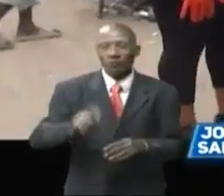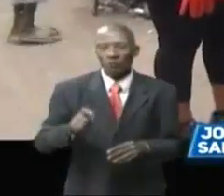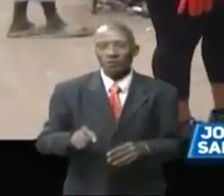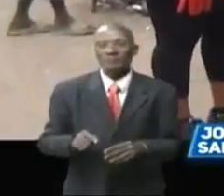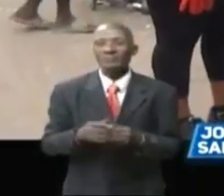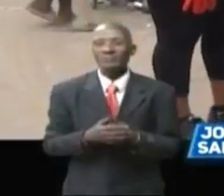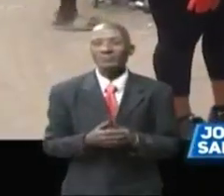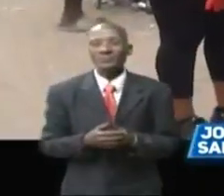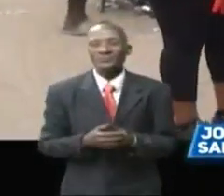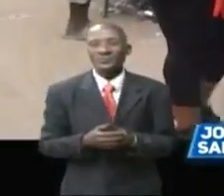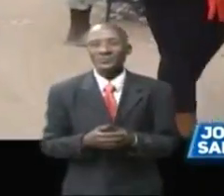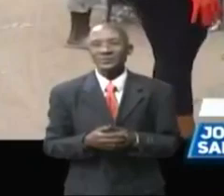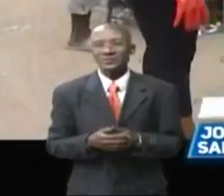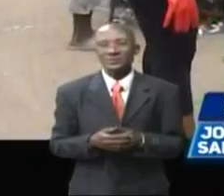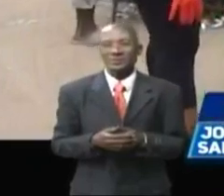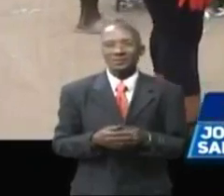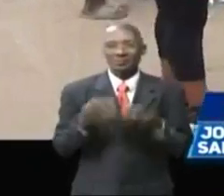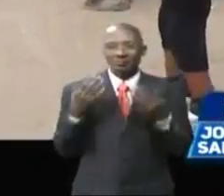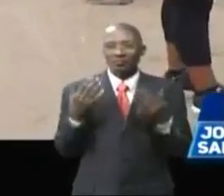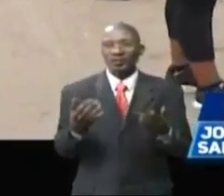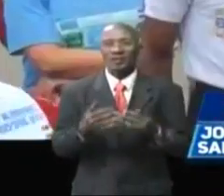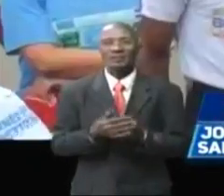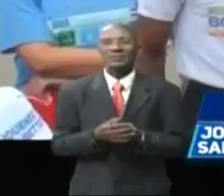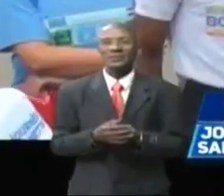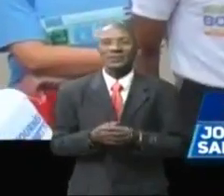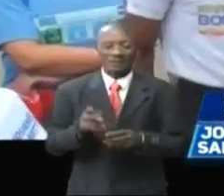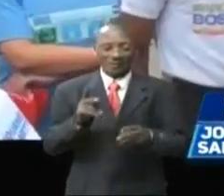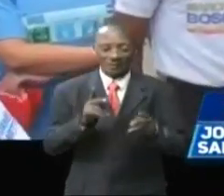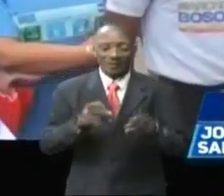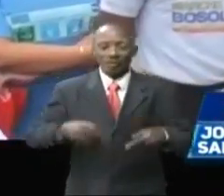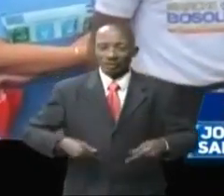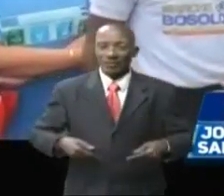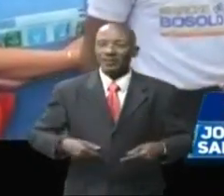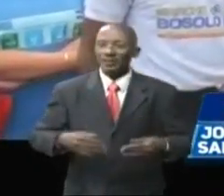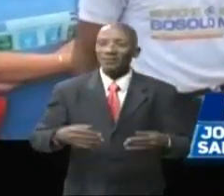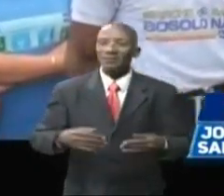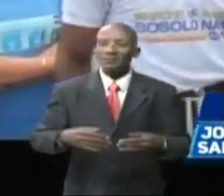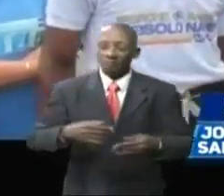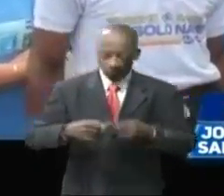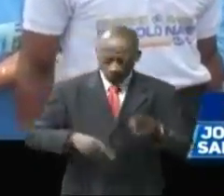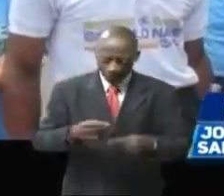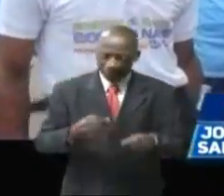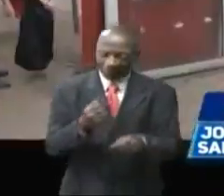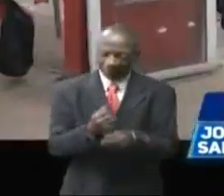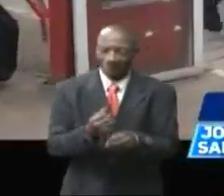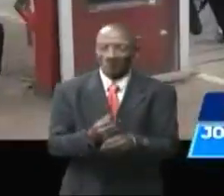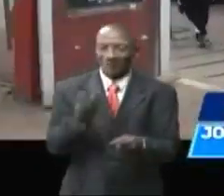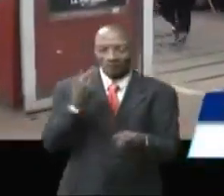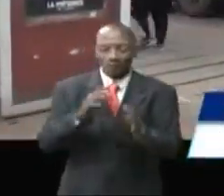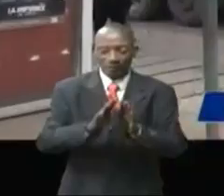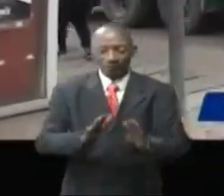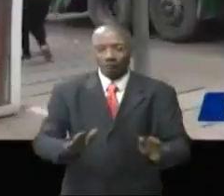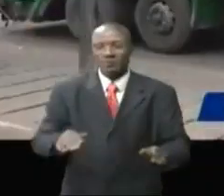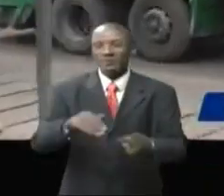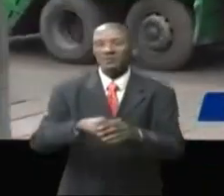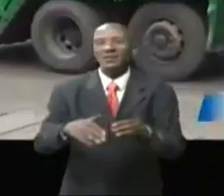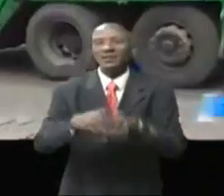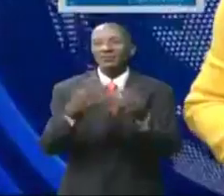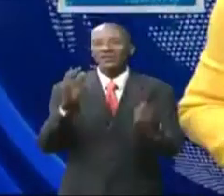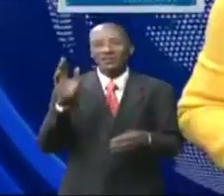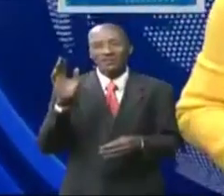ces gestes éco-citoyens, Okeplast et Kintoko ont passé les messages de sensibilisation au nettoyage du